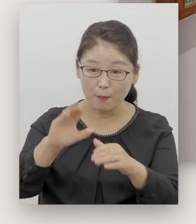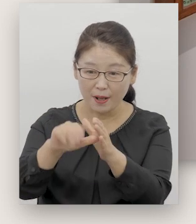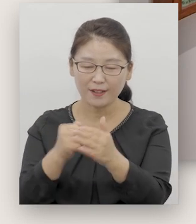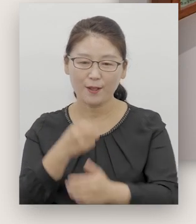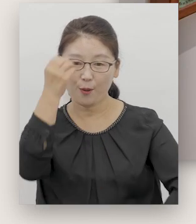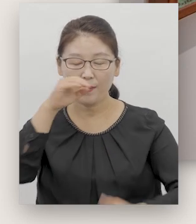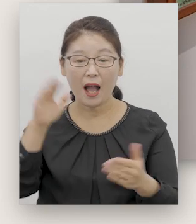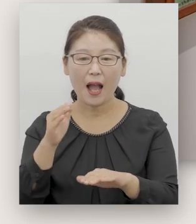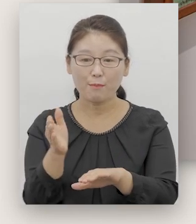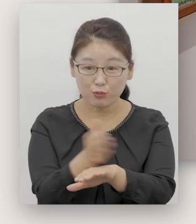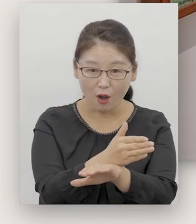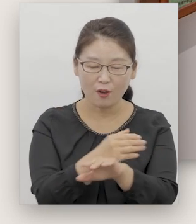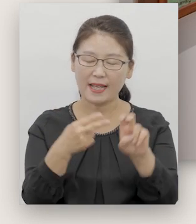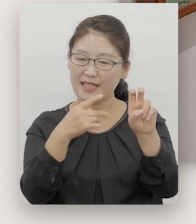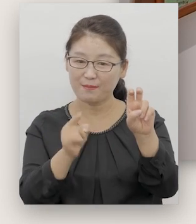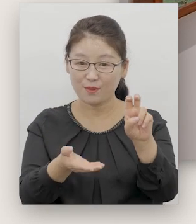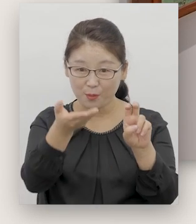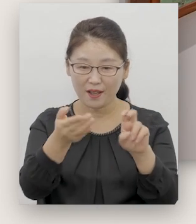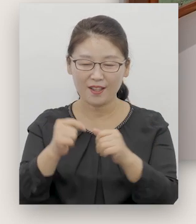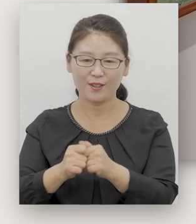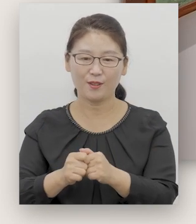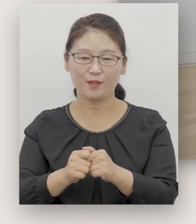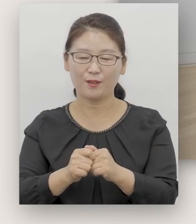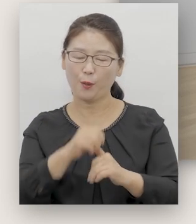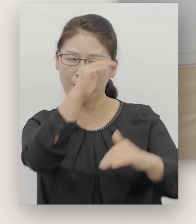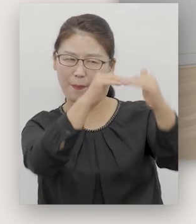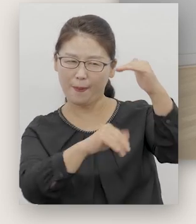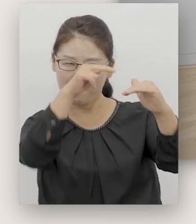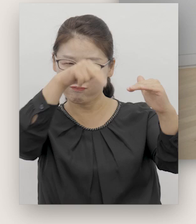작업으로 굉장한 명성을 얻게 되기까지 그 시기를 다루고 있어요.